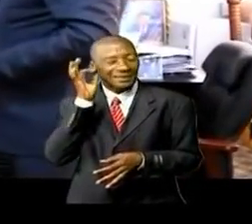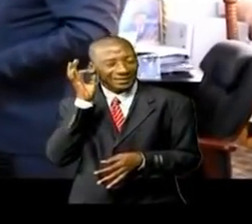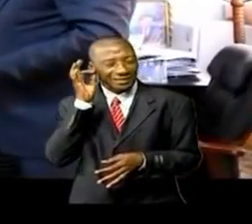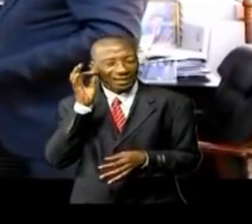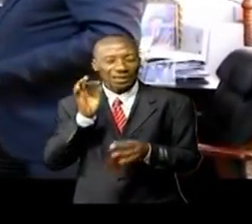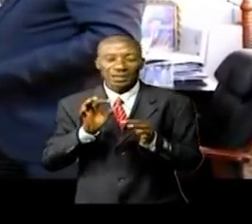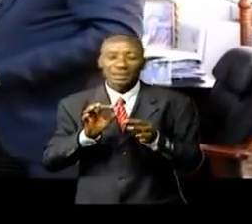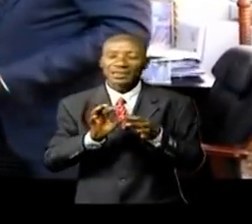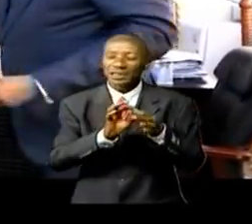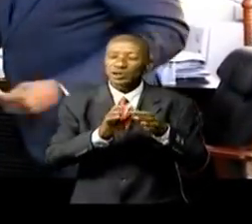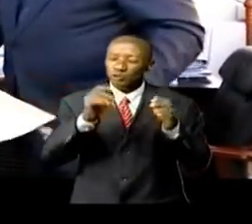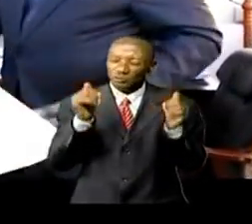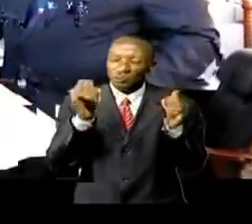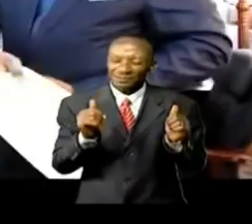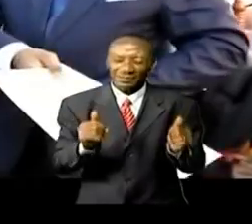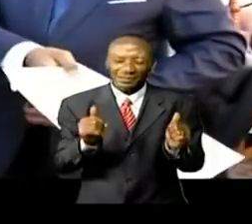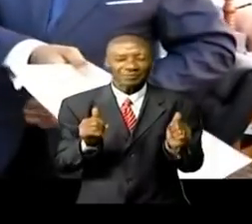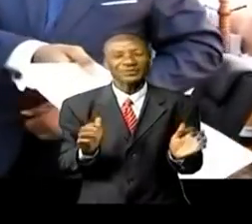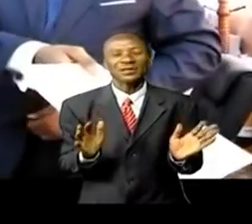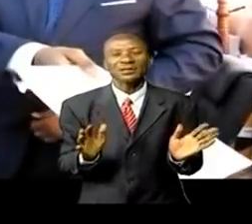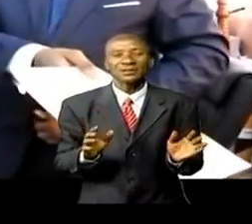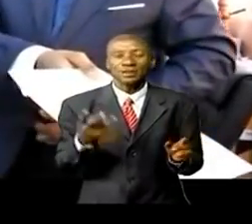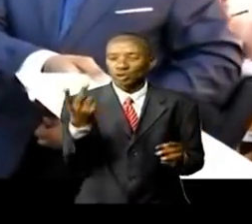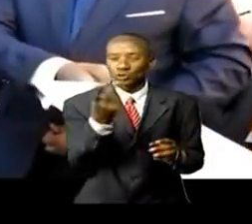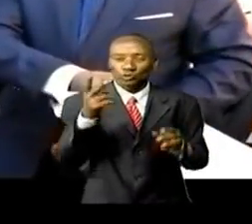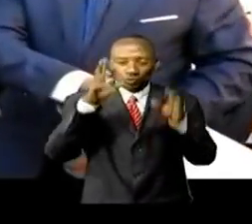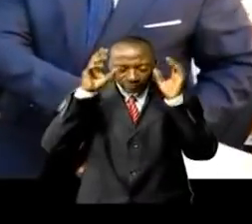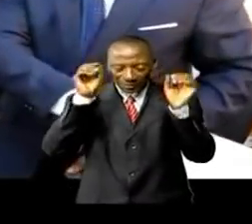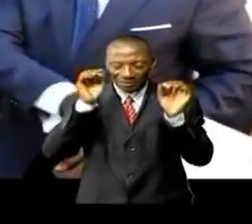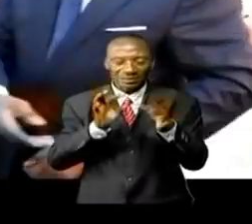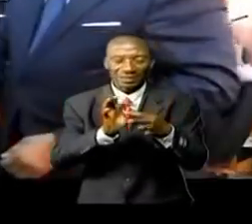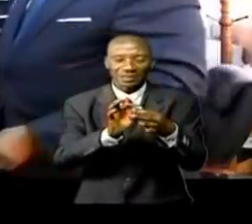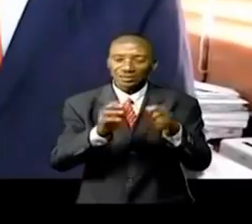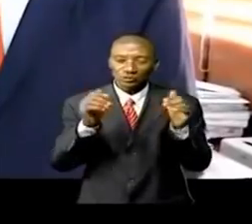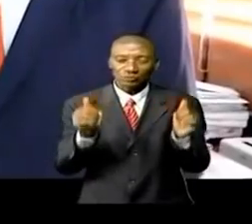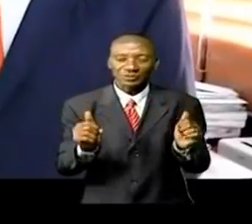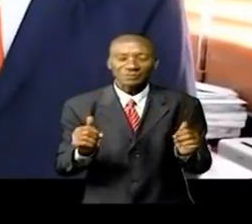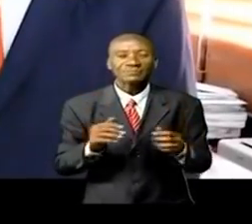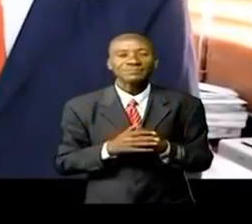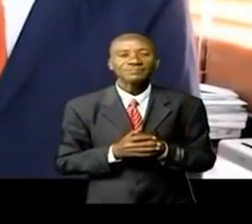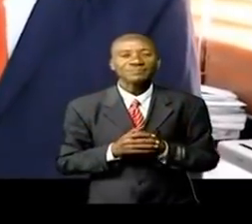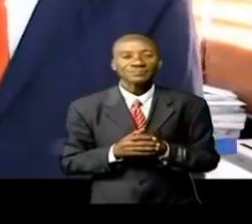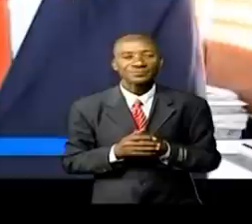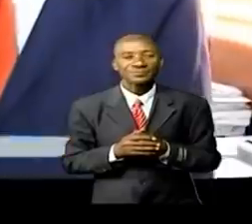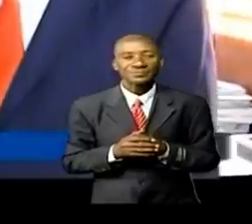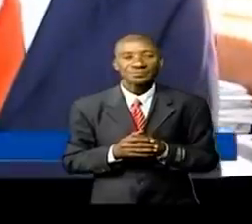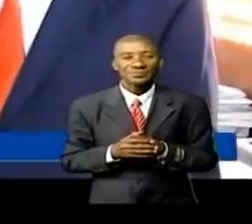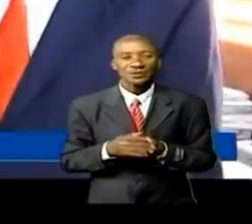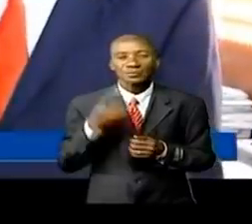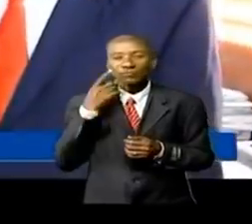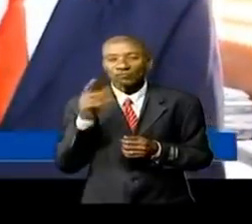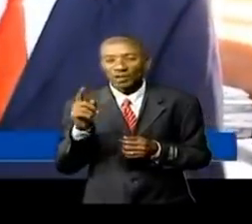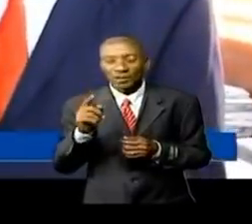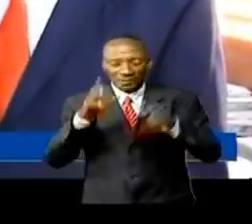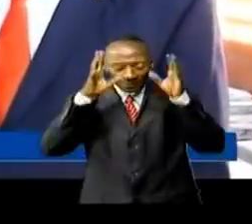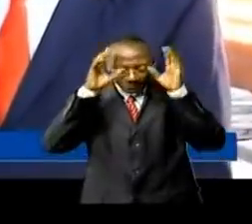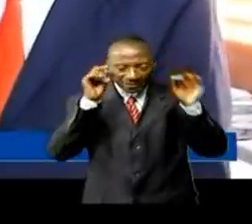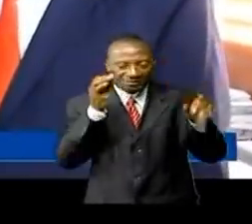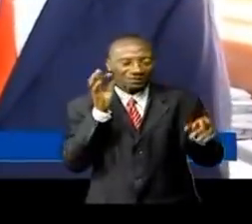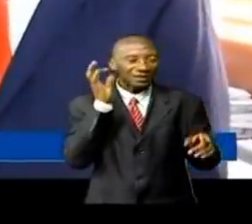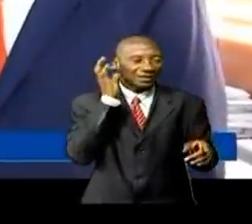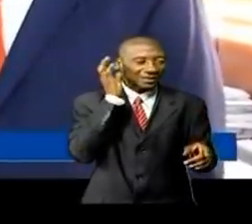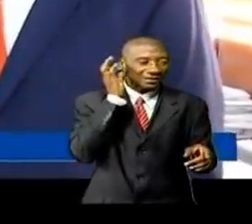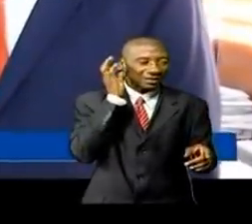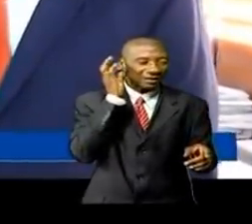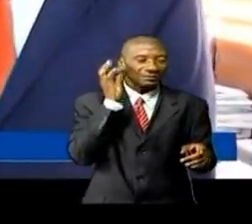Félix Antoine Tshisekedi du Tshilombo au pouvoir. Si vous regardez les relations entre le président du Kenya, le président Uhuru